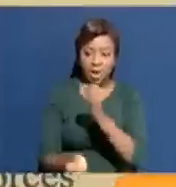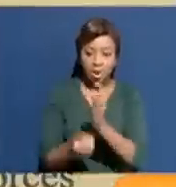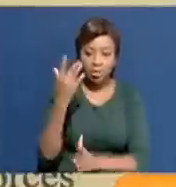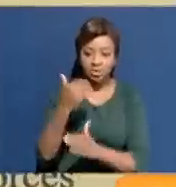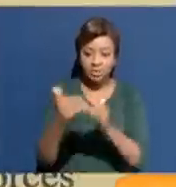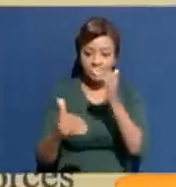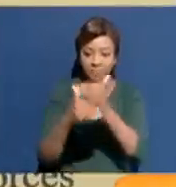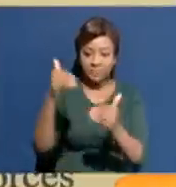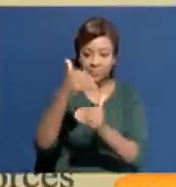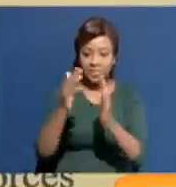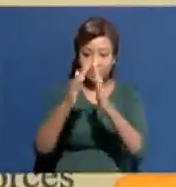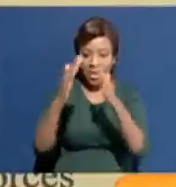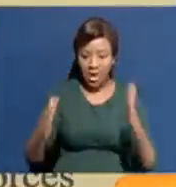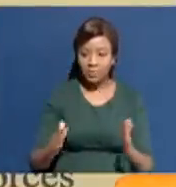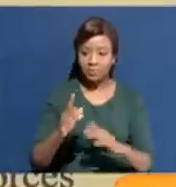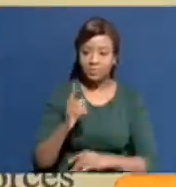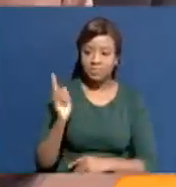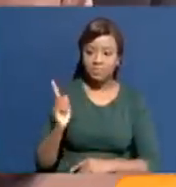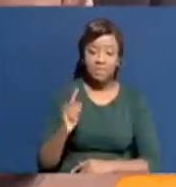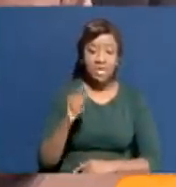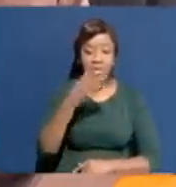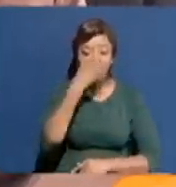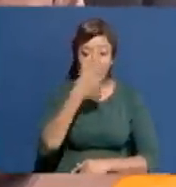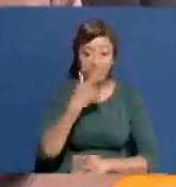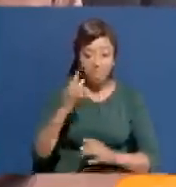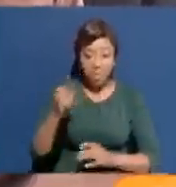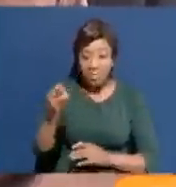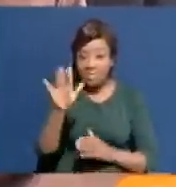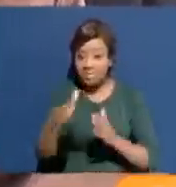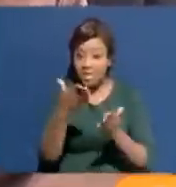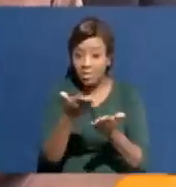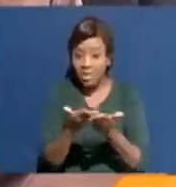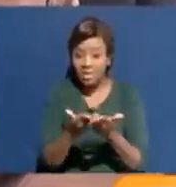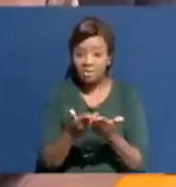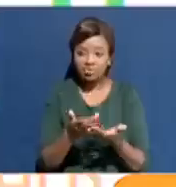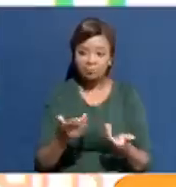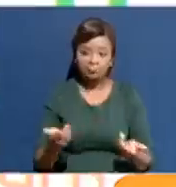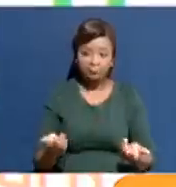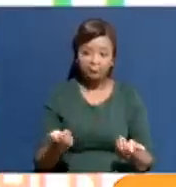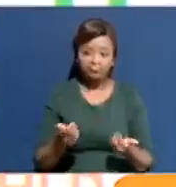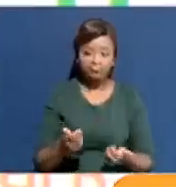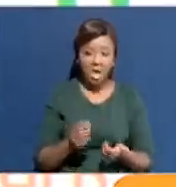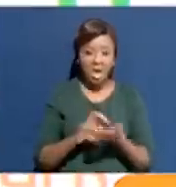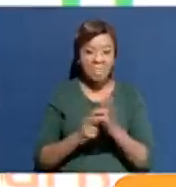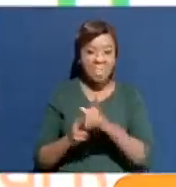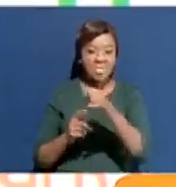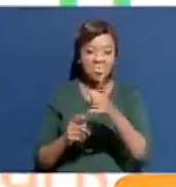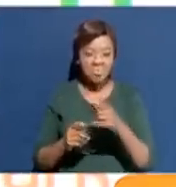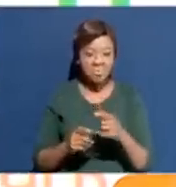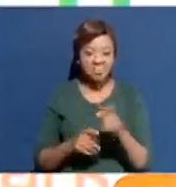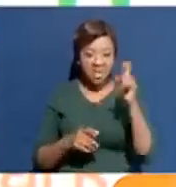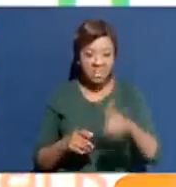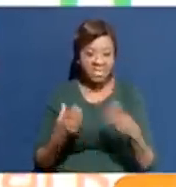ujenzi wa nyumba. Rais akitetea pendekezo hilo lililoko kwenye mswada wa fedha. Sio lazima uwe na mapato